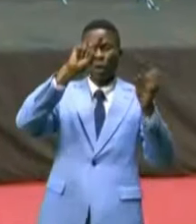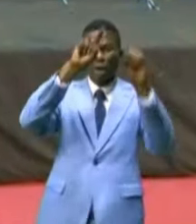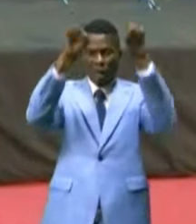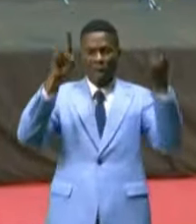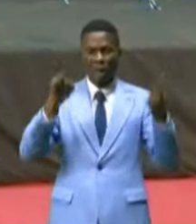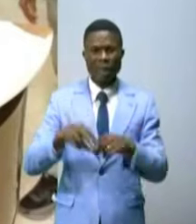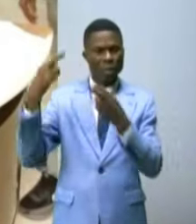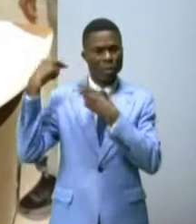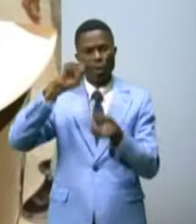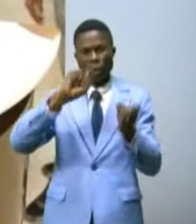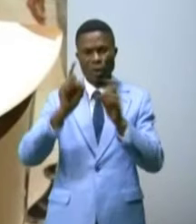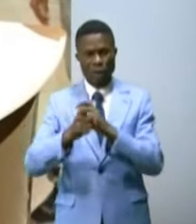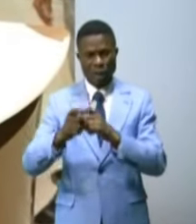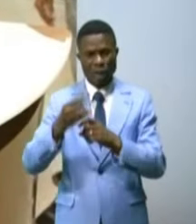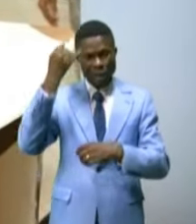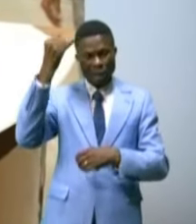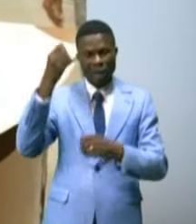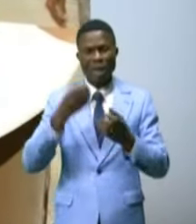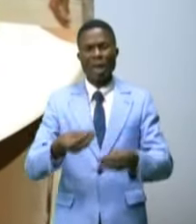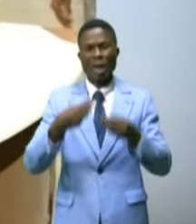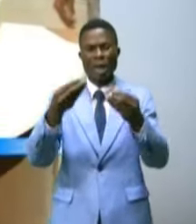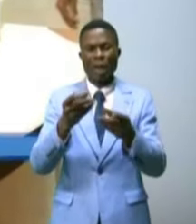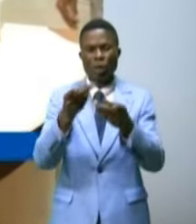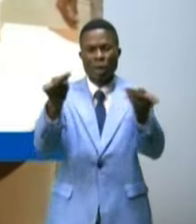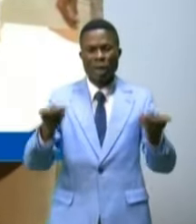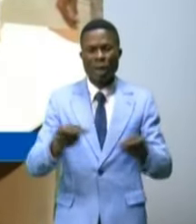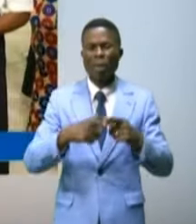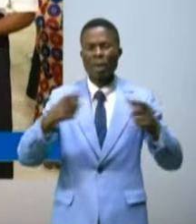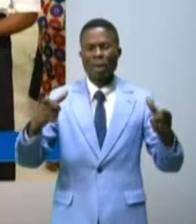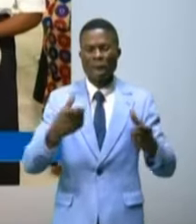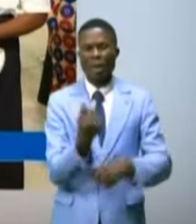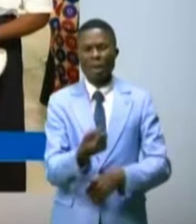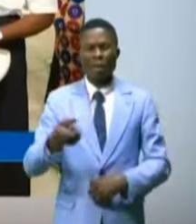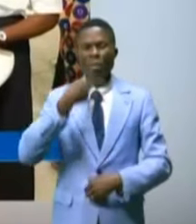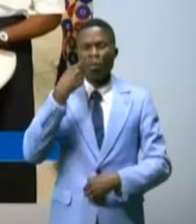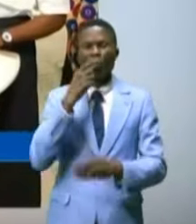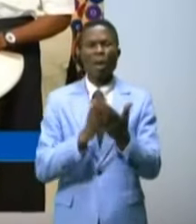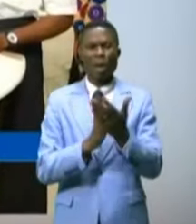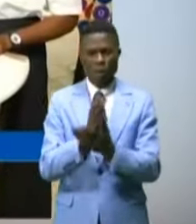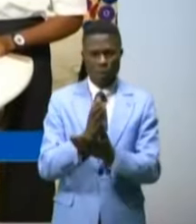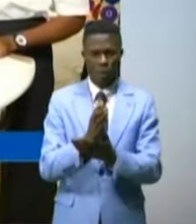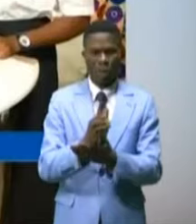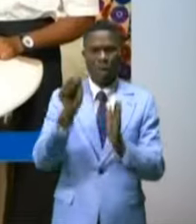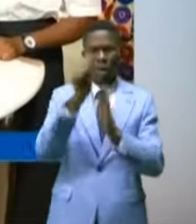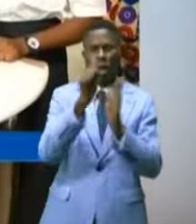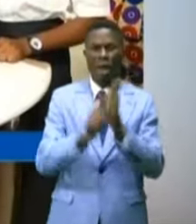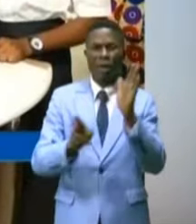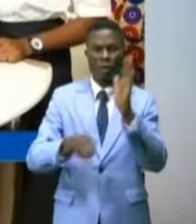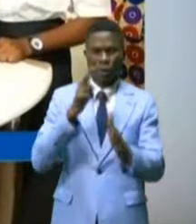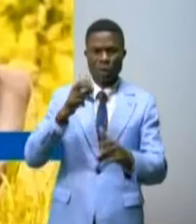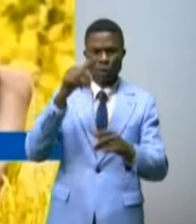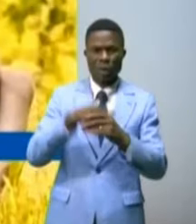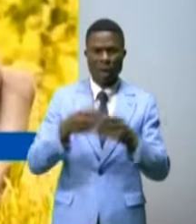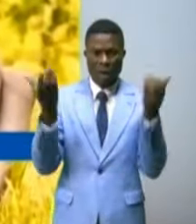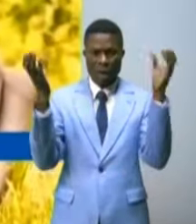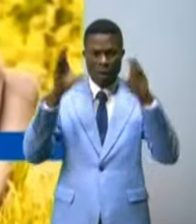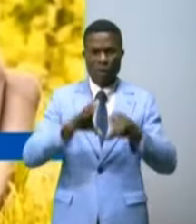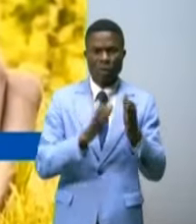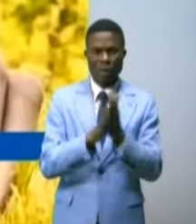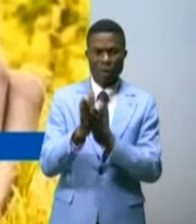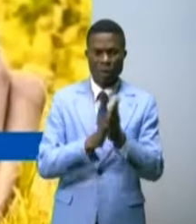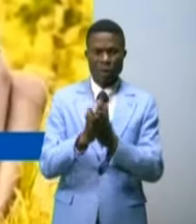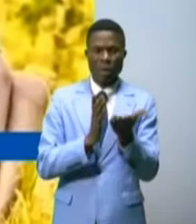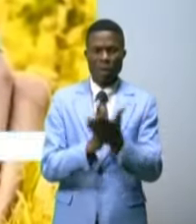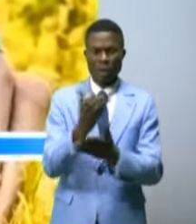donne en accordant assez d'espace aux enfants pour qu'ils s'expriment conformément à l'article 12 de la Convention relative